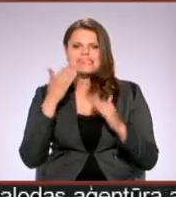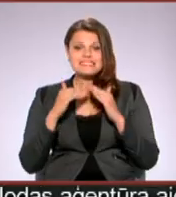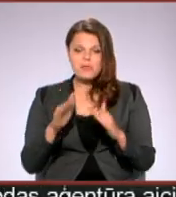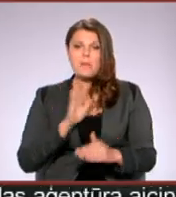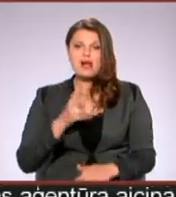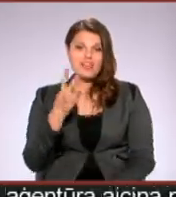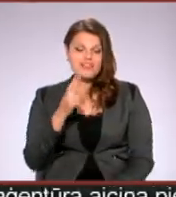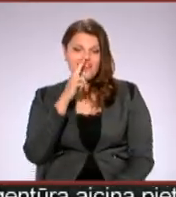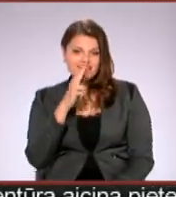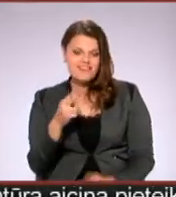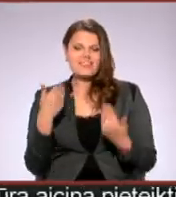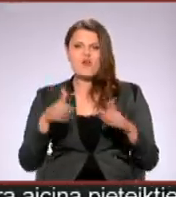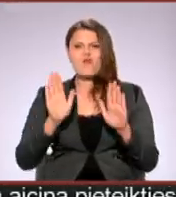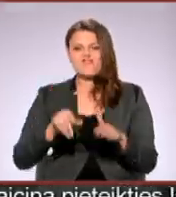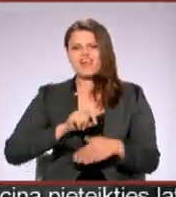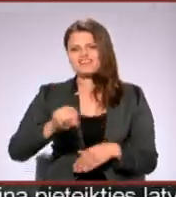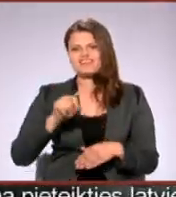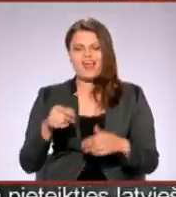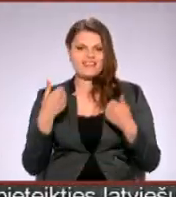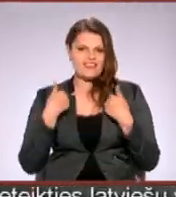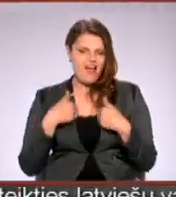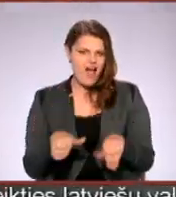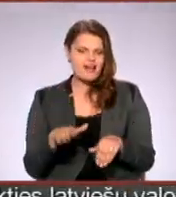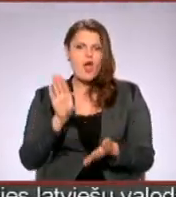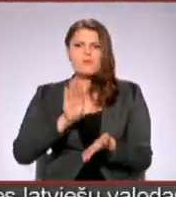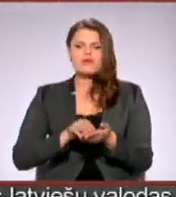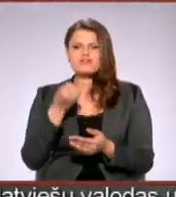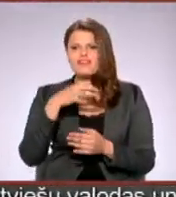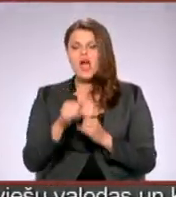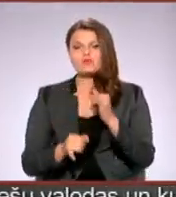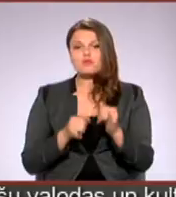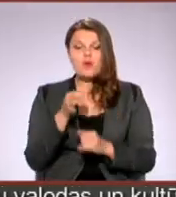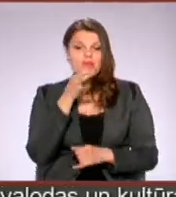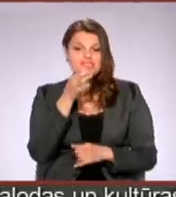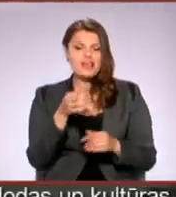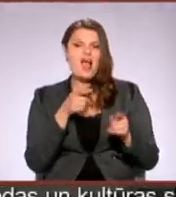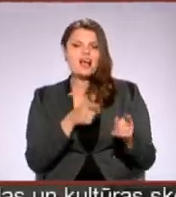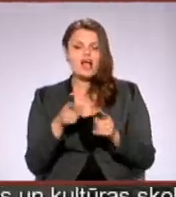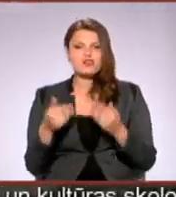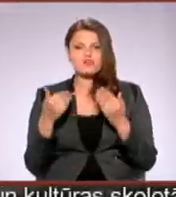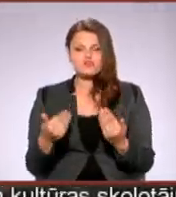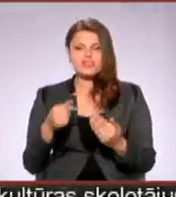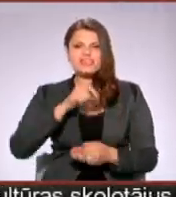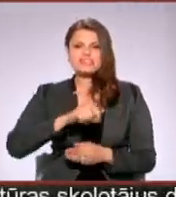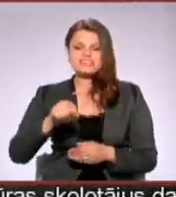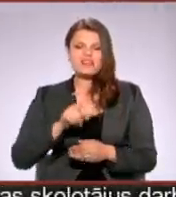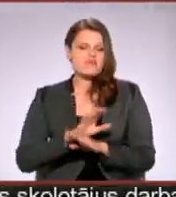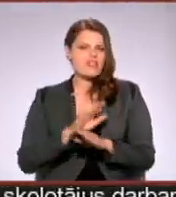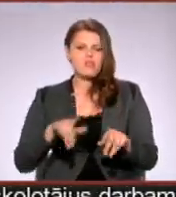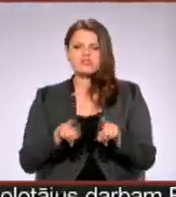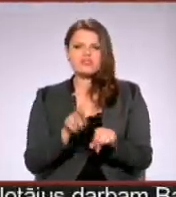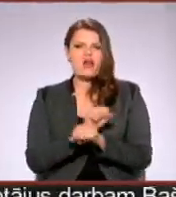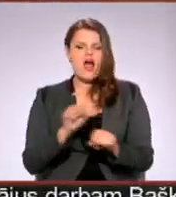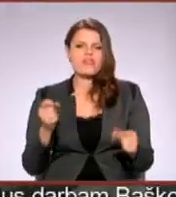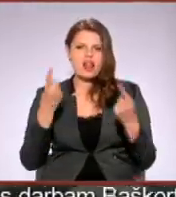jāpagaida kāds divas nedēļas, un tad jau var stādīt ārā. Pieredzējušie dārzkopji bilst, ka kaitējumu šodienas stādījumiem nenodarīšot arī